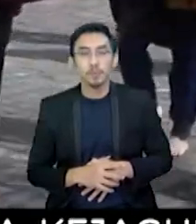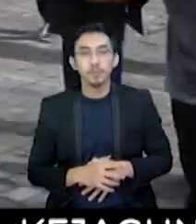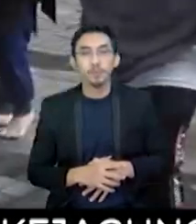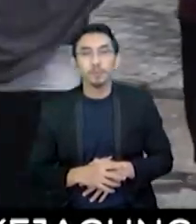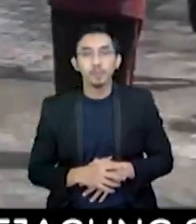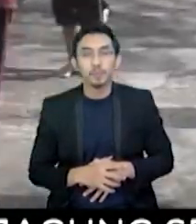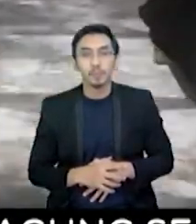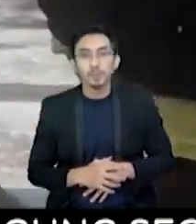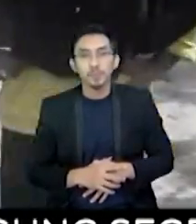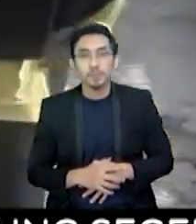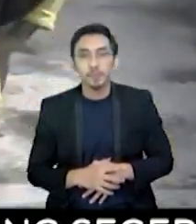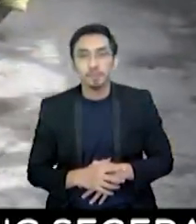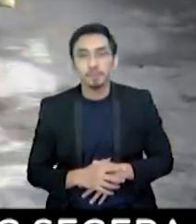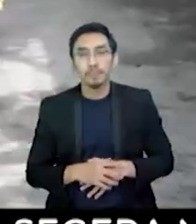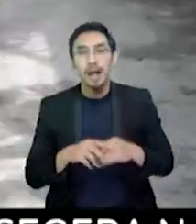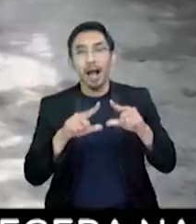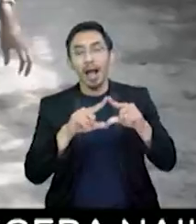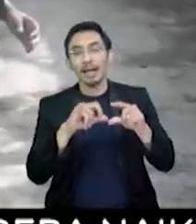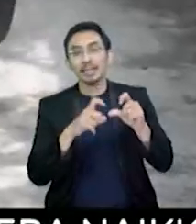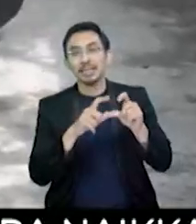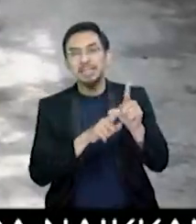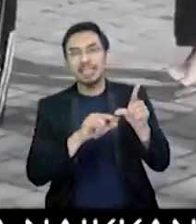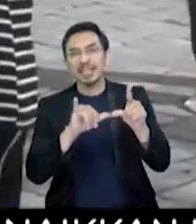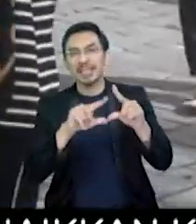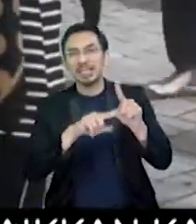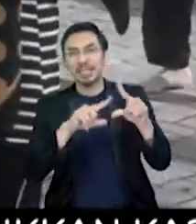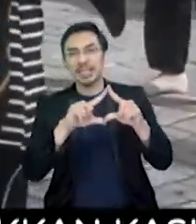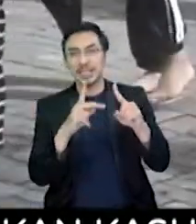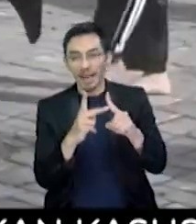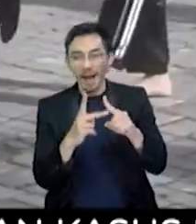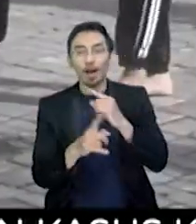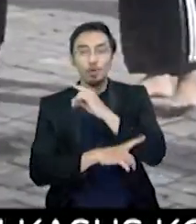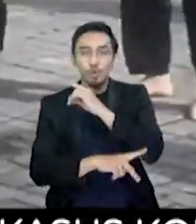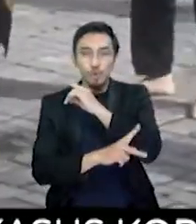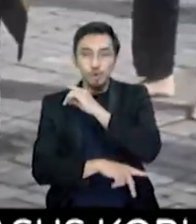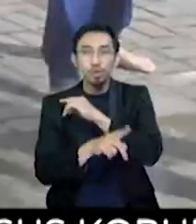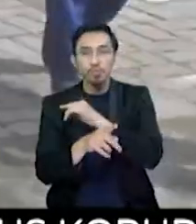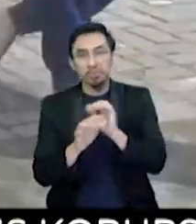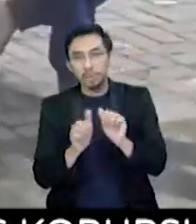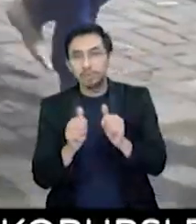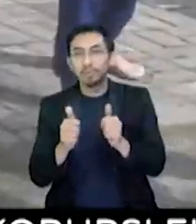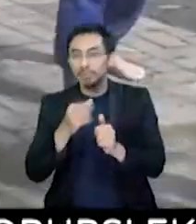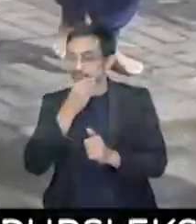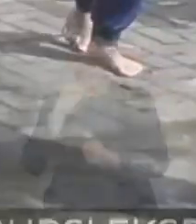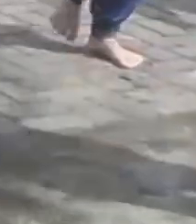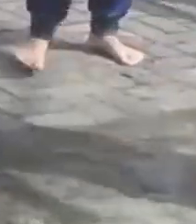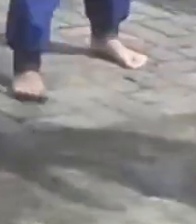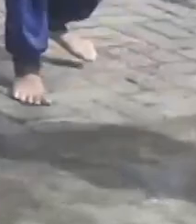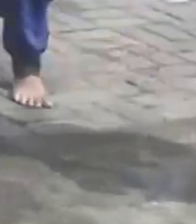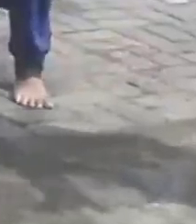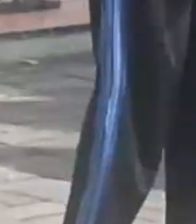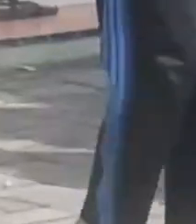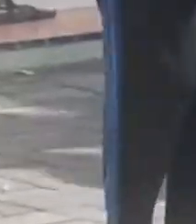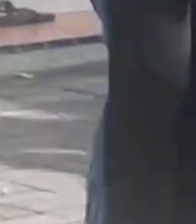Panti Asuhan Aisyah di Purwosari, Kudus, Jawa Tengah bersiap menyambut bulan suci Ramadan. Berbagai kegiatan, terutama untuk menjaga kesehatan dengan berolahraga